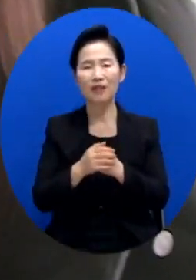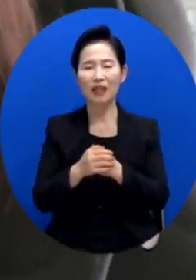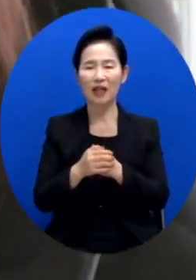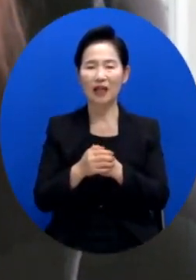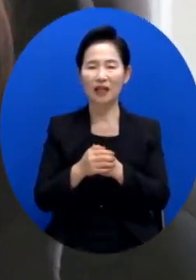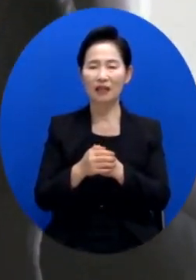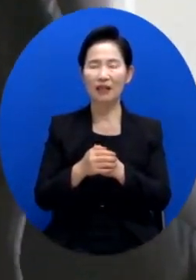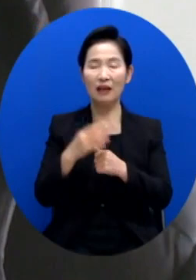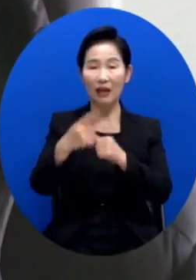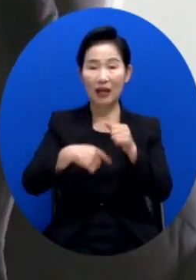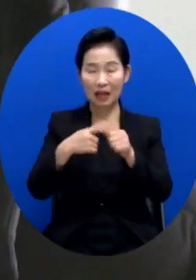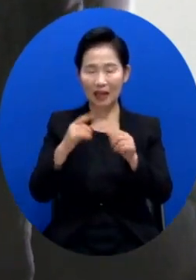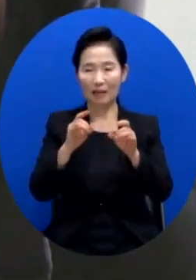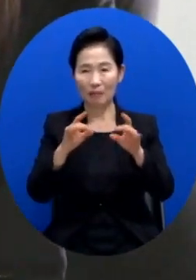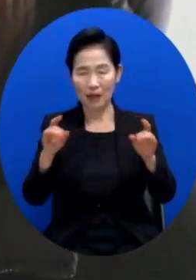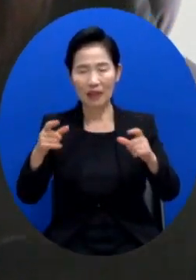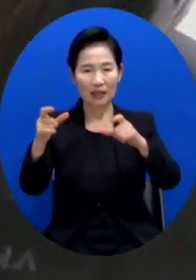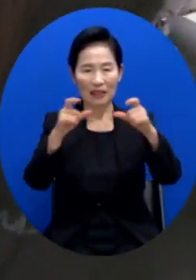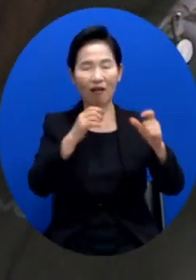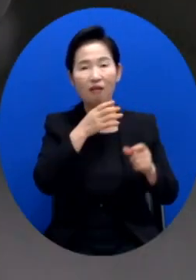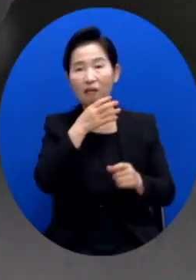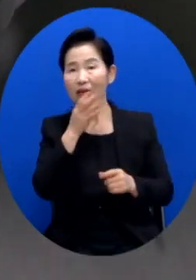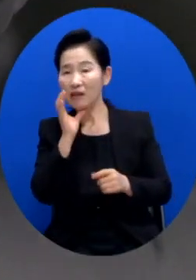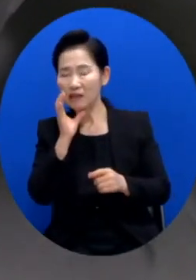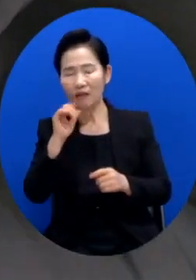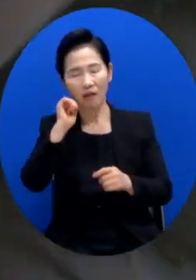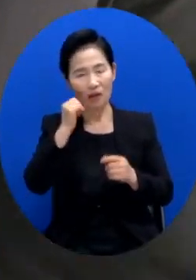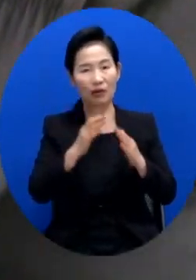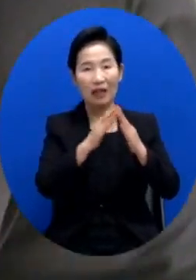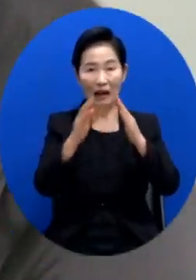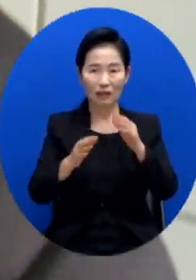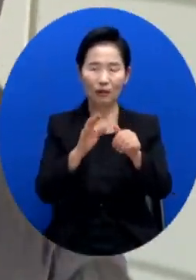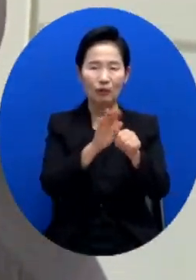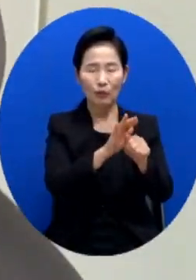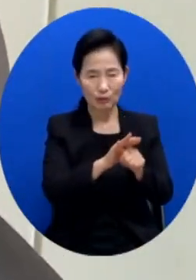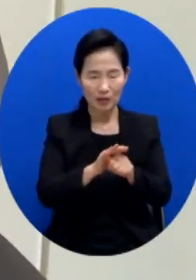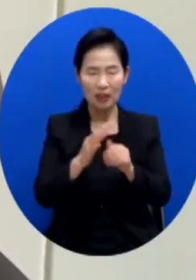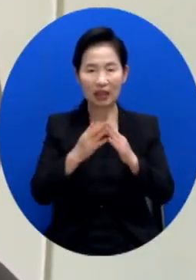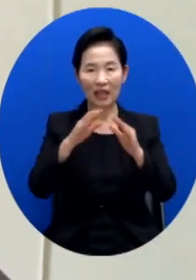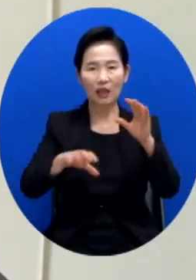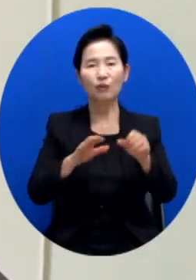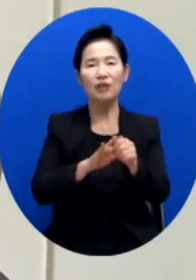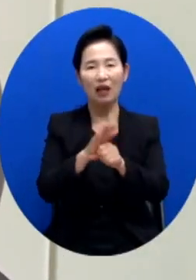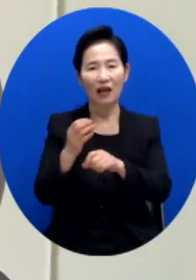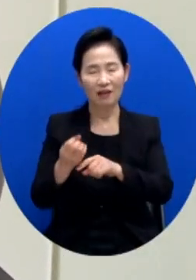송전교회는 매년 연말 지역 어르신과 어려운 가정을 돕는 이웃사랑 섬김을 실천하고 있습니다.